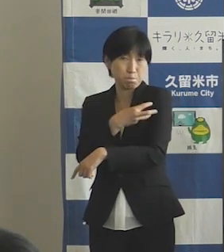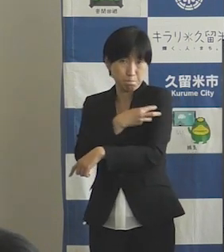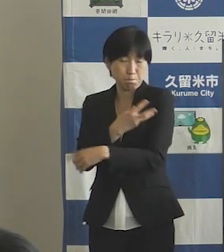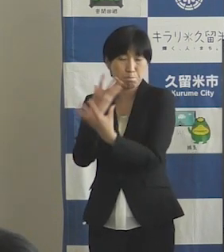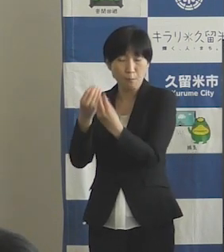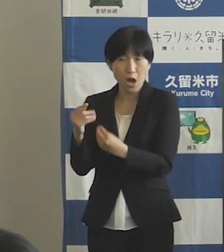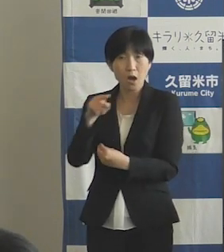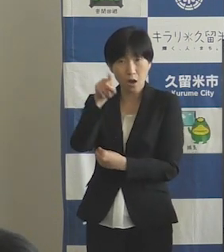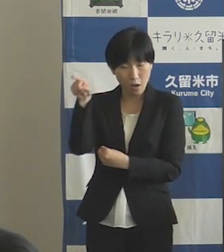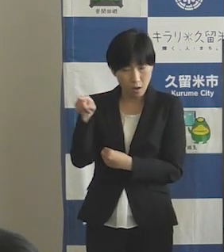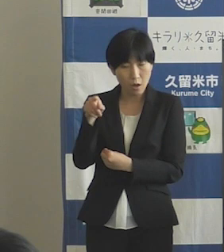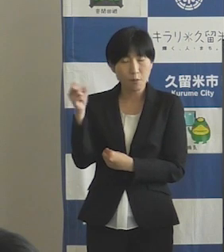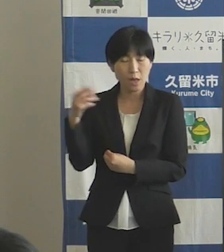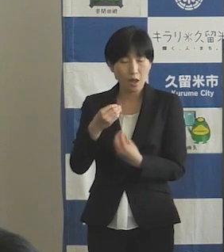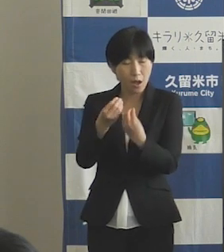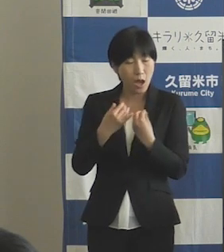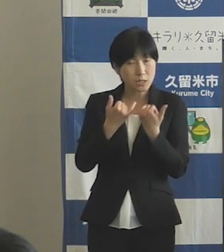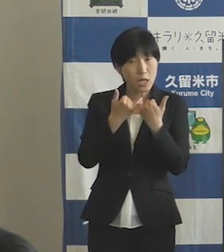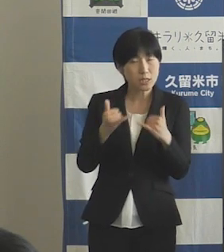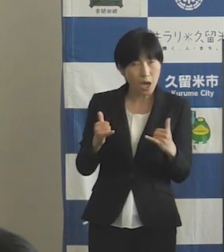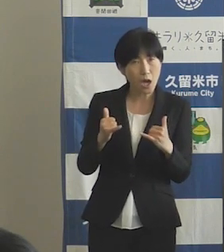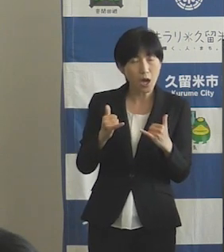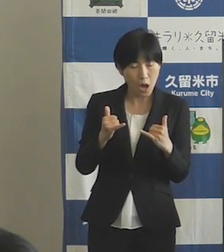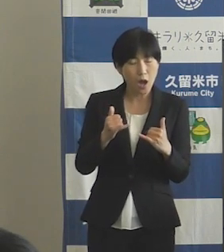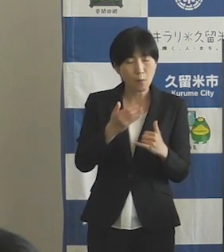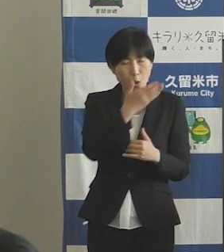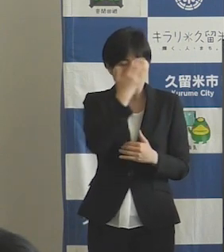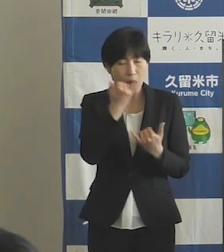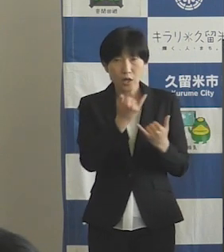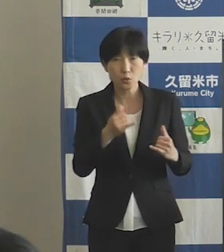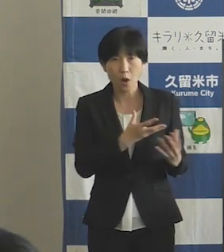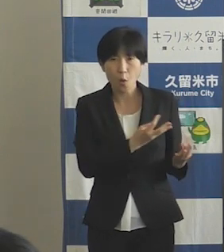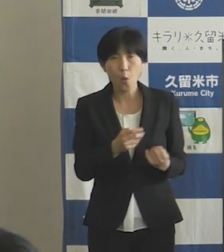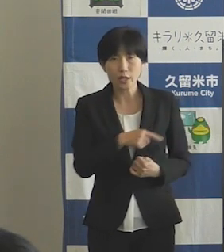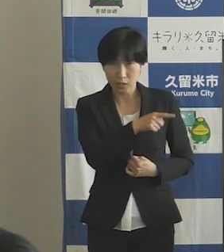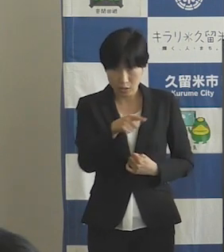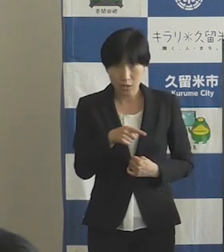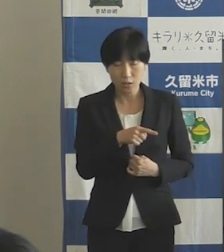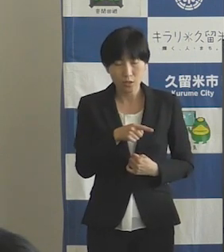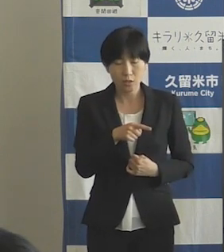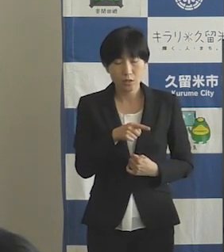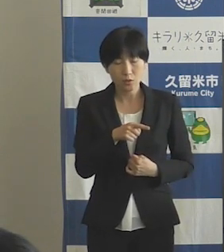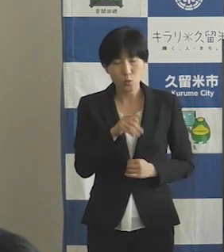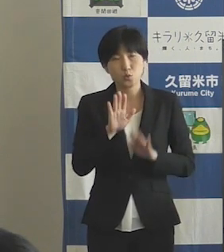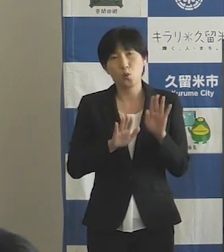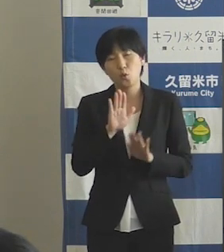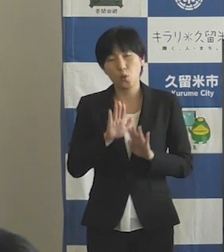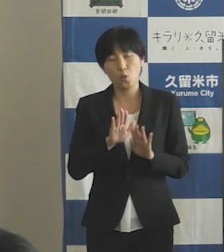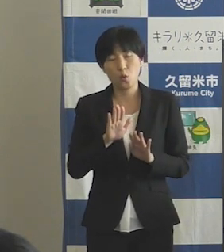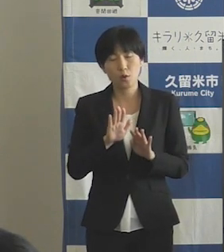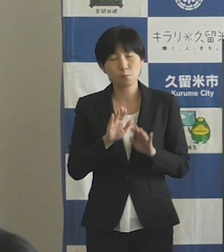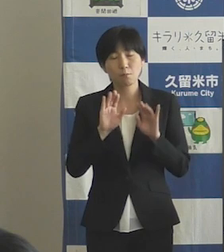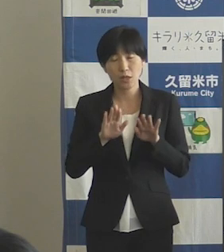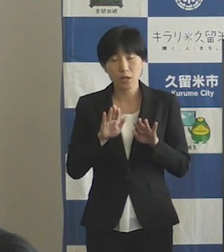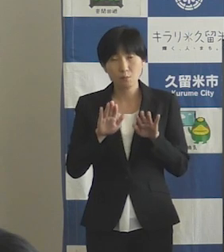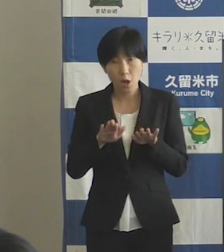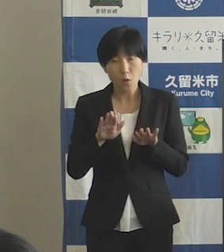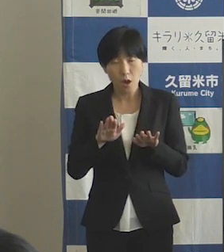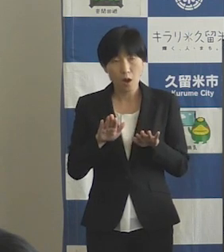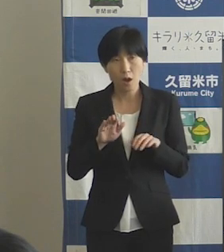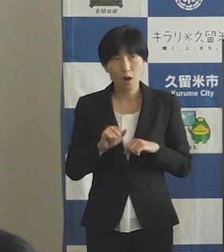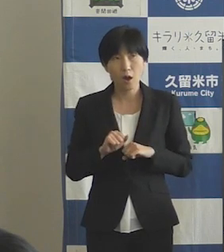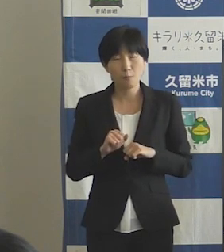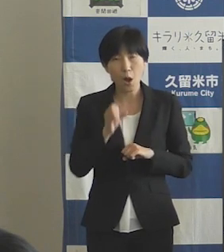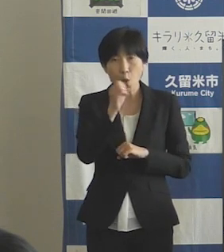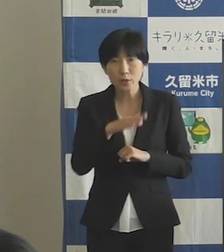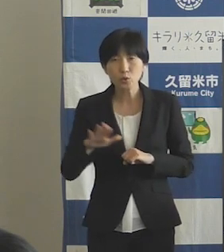こと、感染者の中心が若年層であること、現在主流となっております